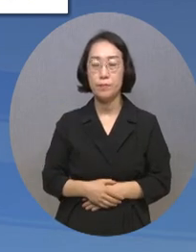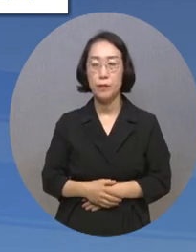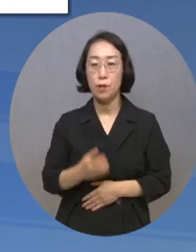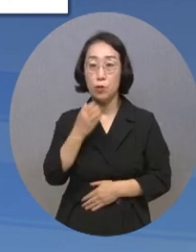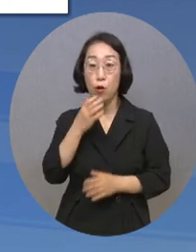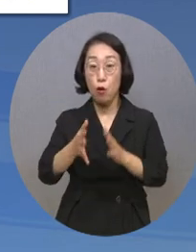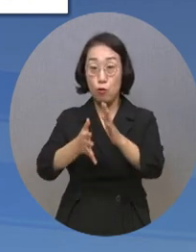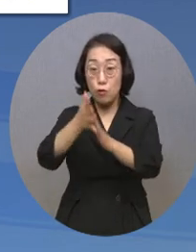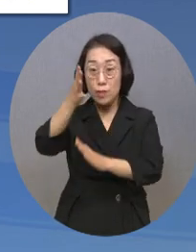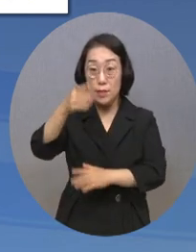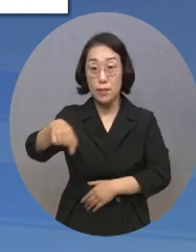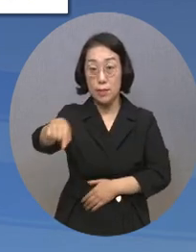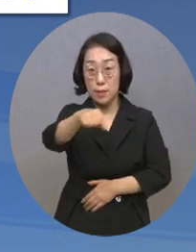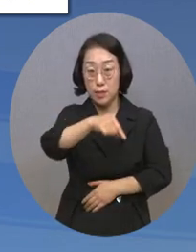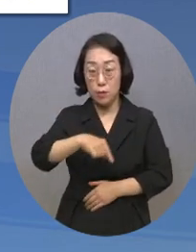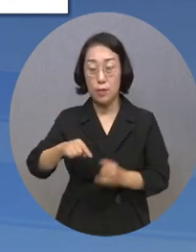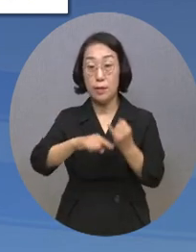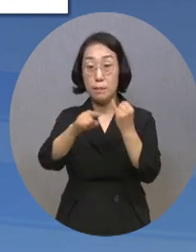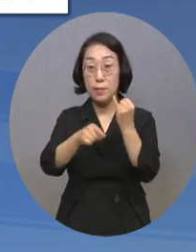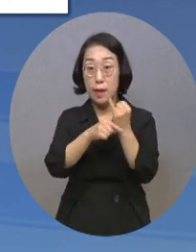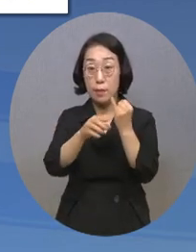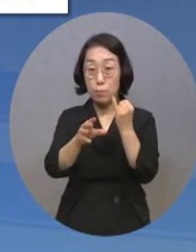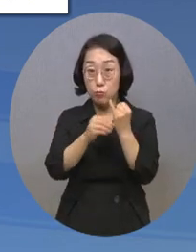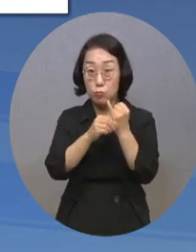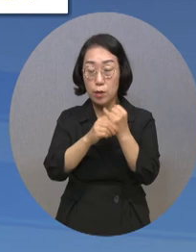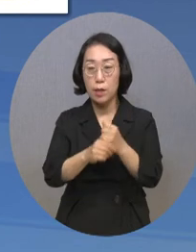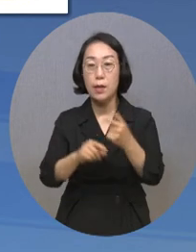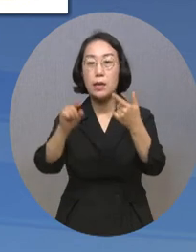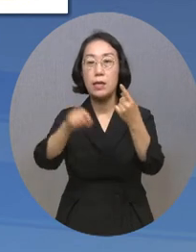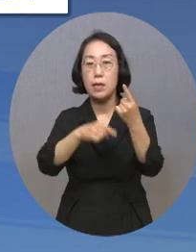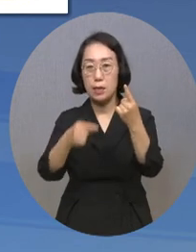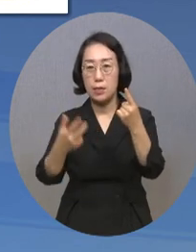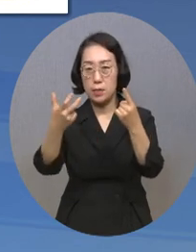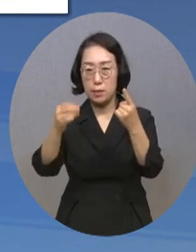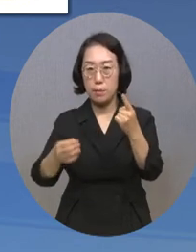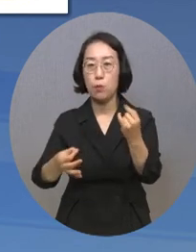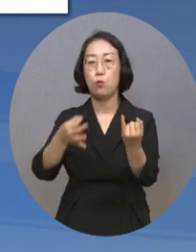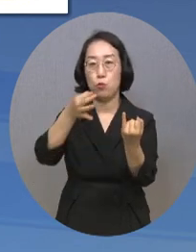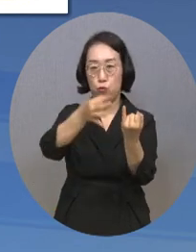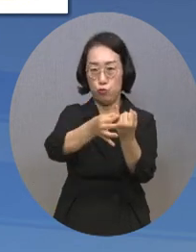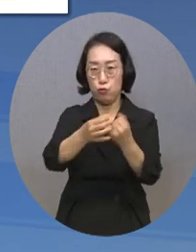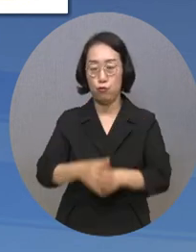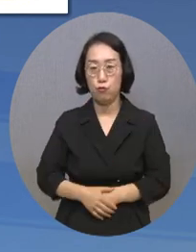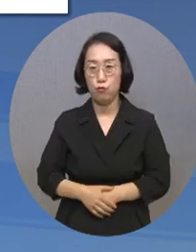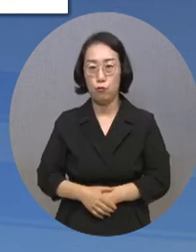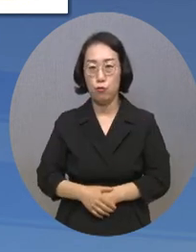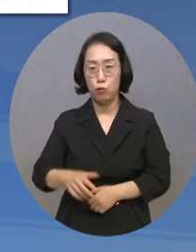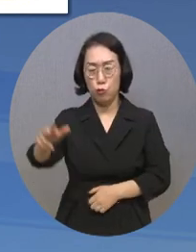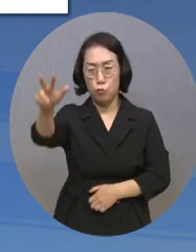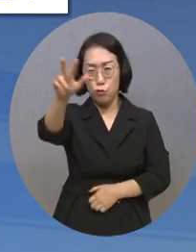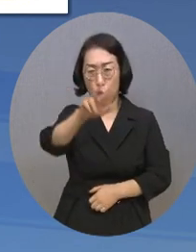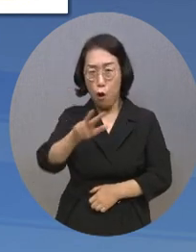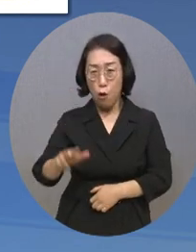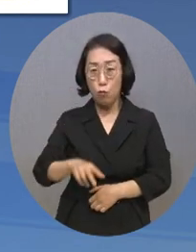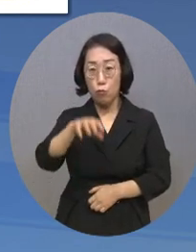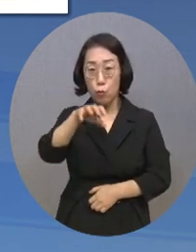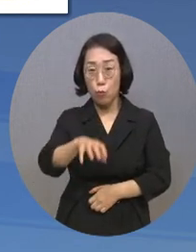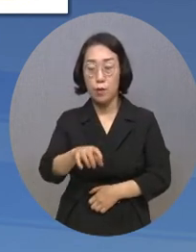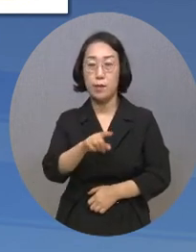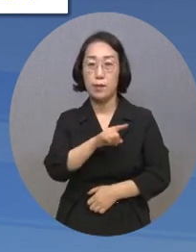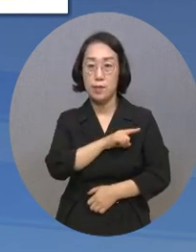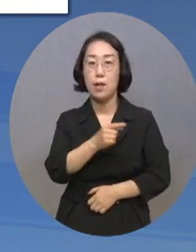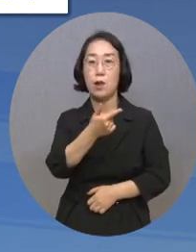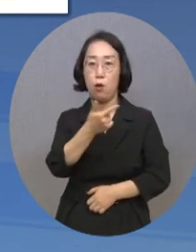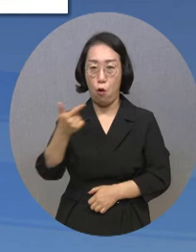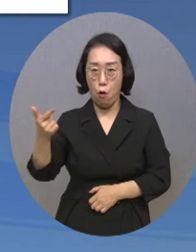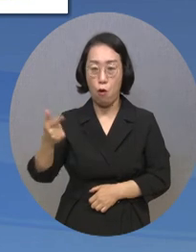서울시가 서울시의 임산부에게 1인당 교통비 70만 원을 지원합니다. 지원 규모는 전국 지방자치단체 가운데